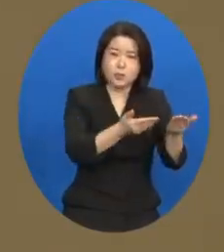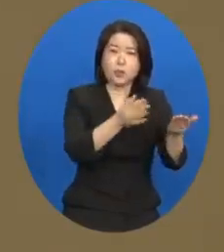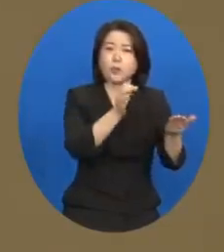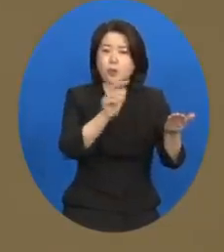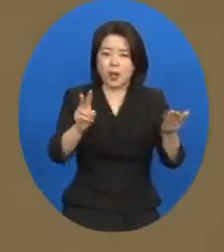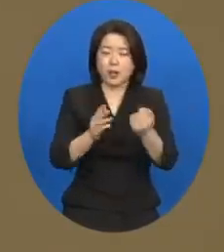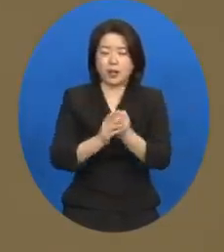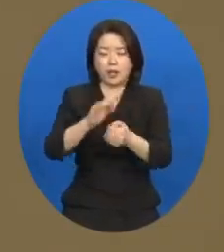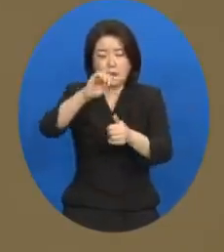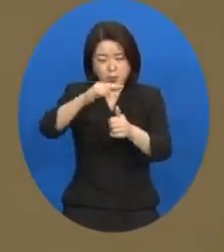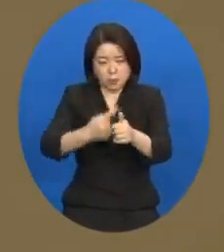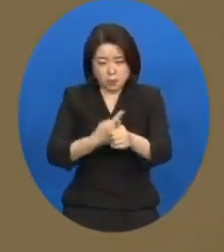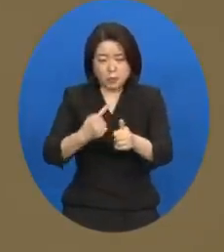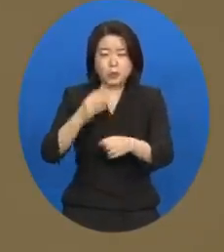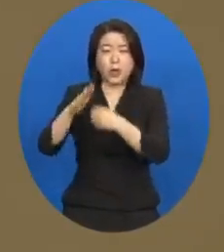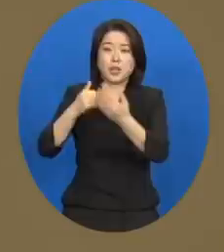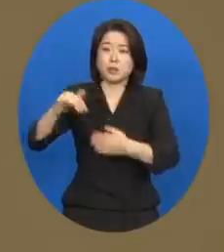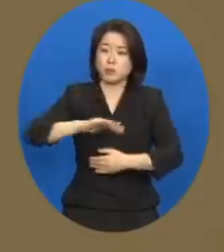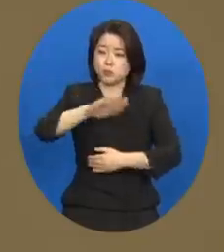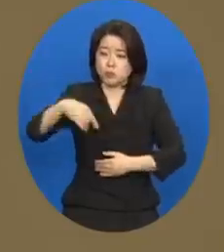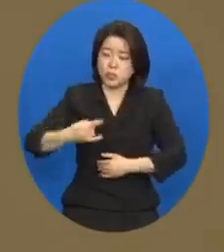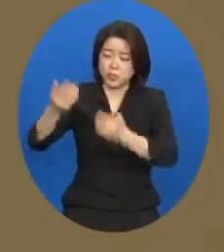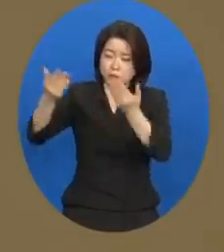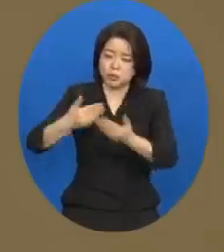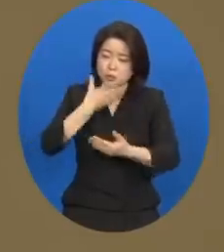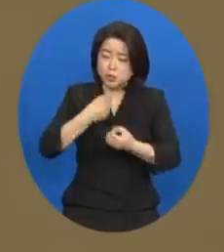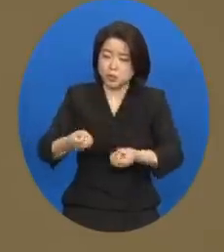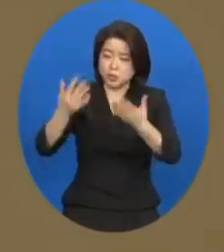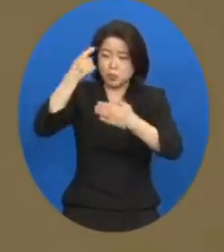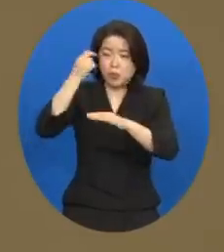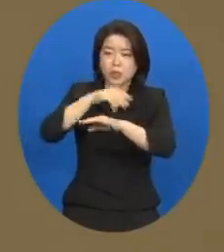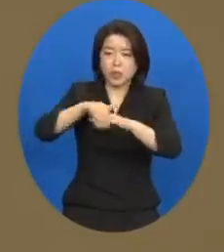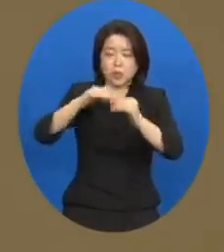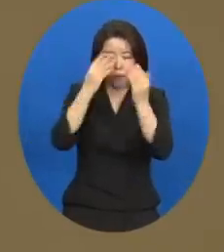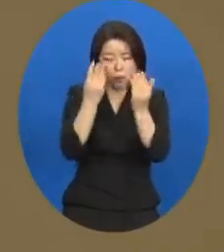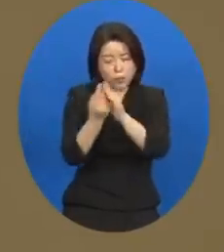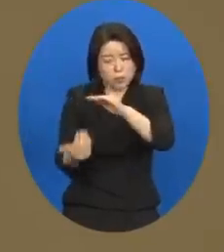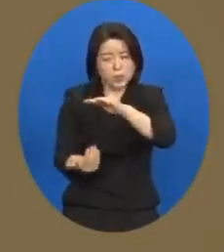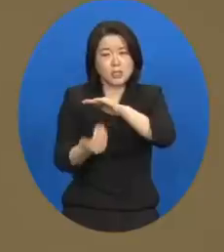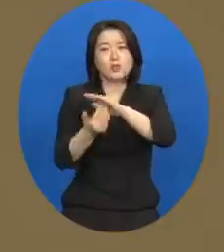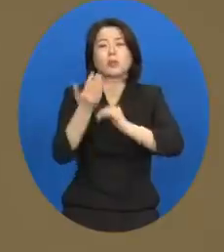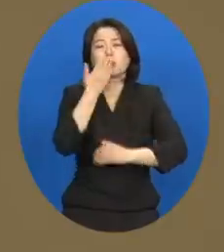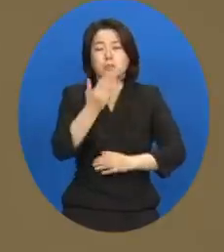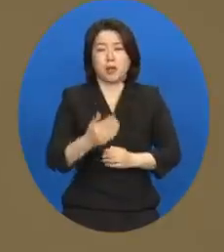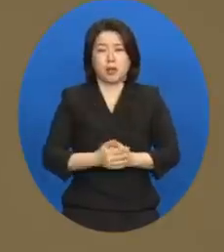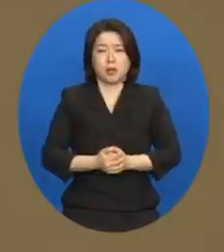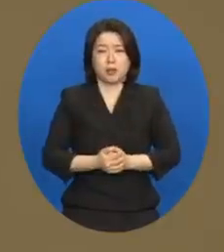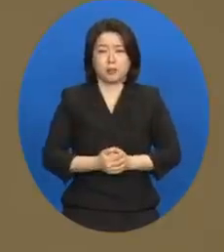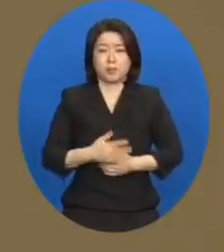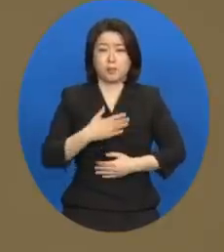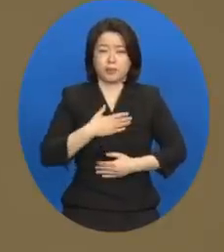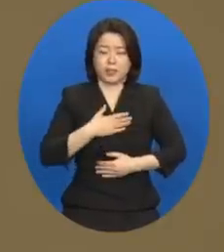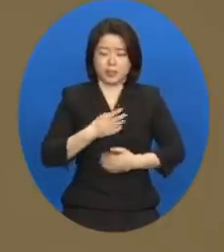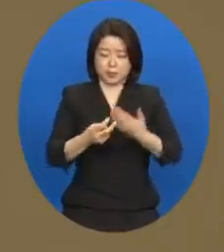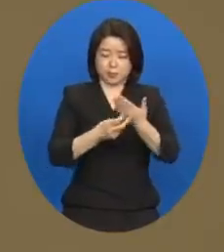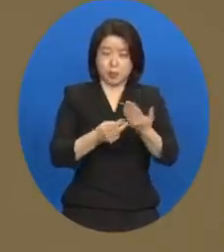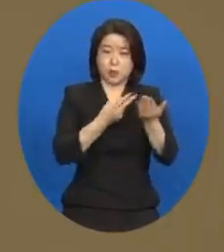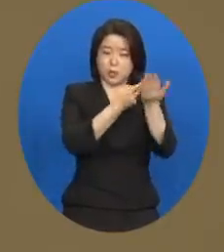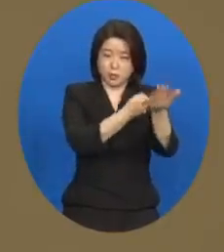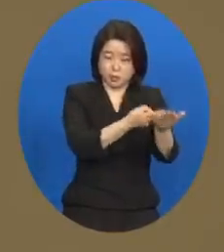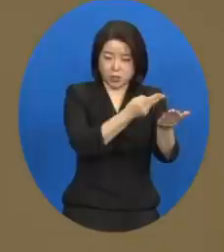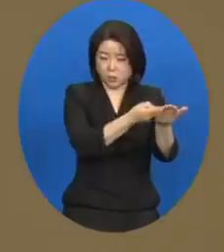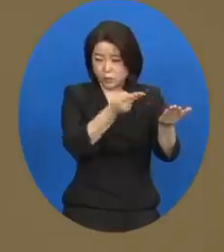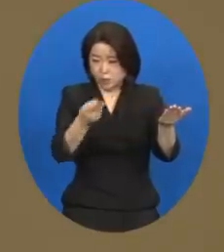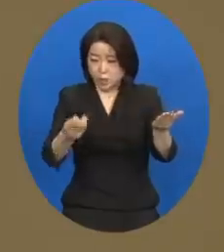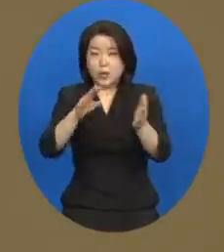비로소 하나님이 우리에게 주시는 축복의 계획이 온전히 이루어지는 겁니다. 제가 병원에 입원하고 퇴원을